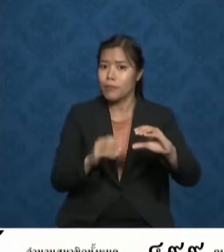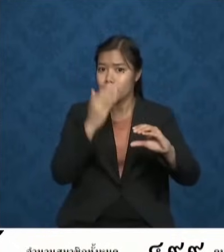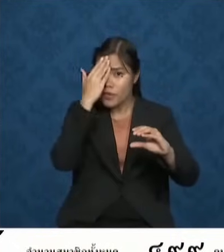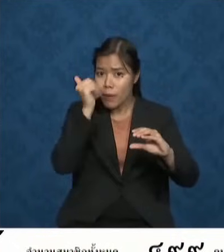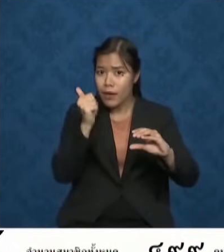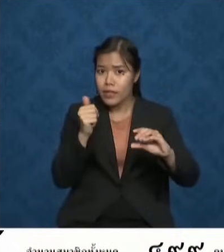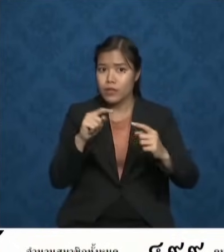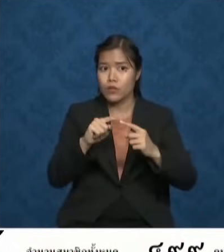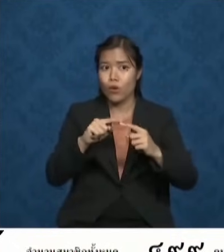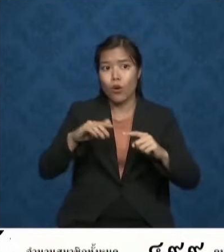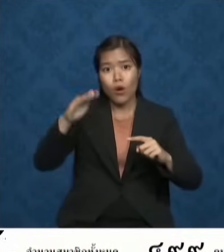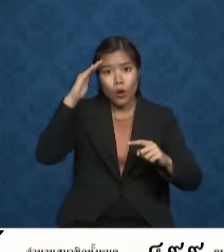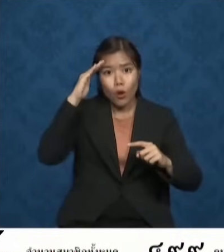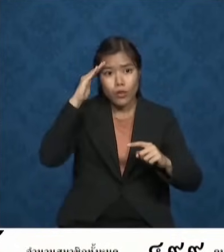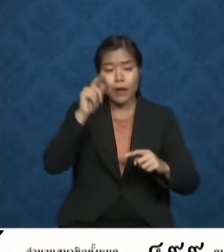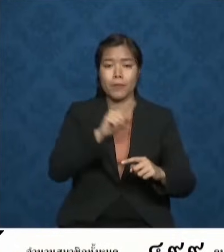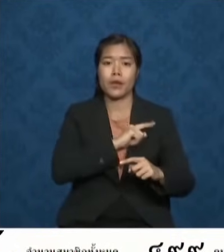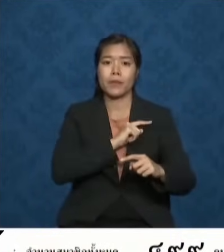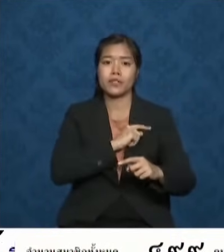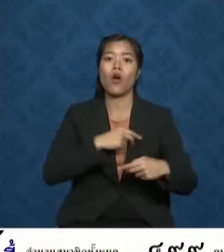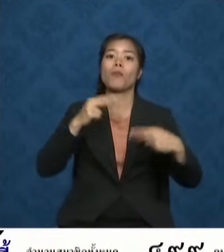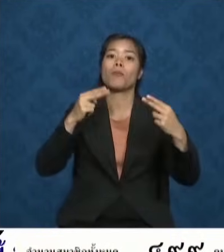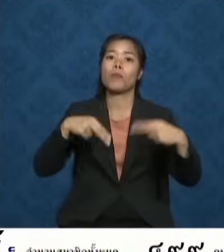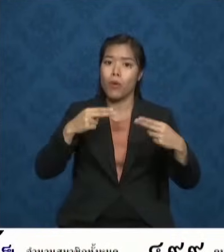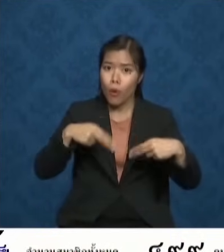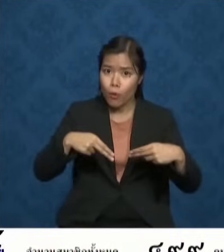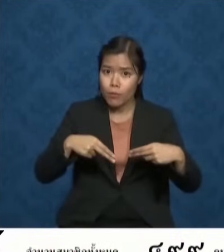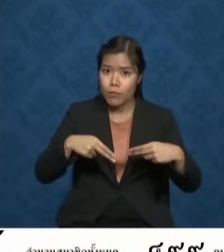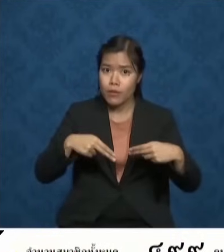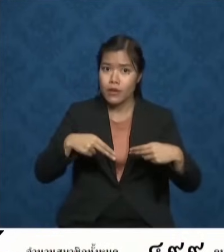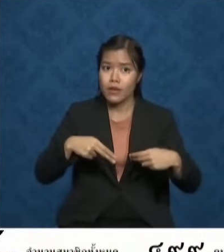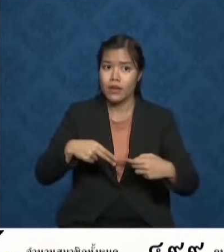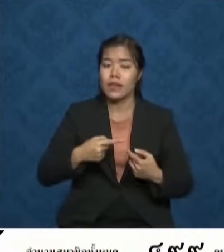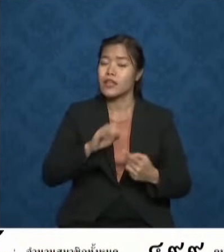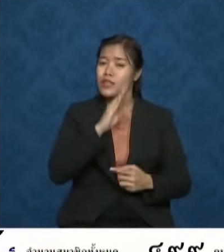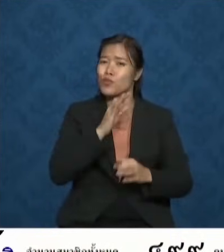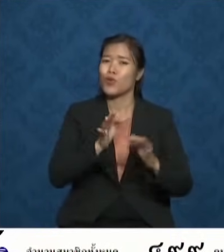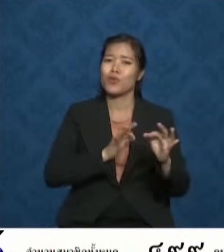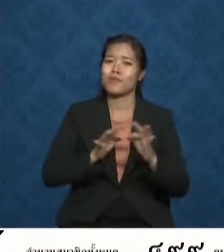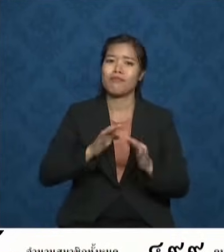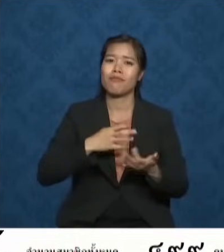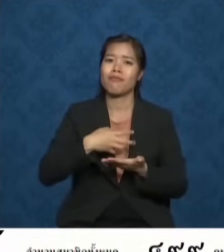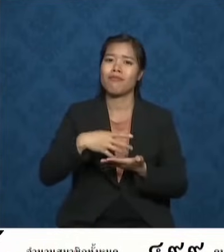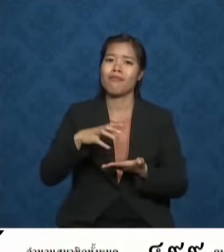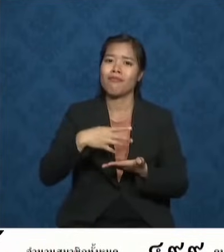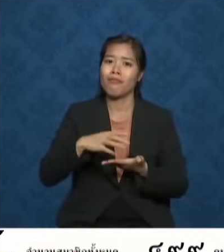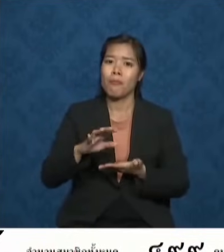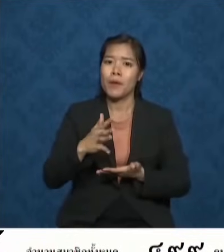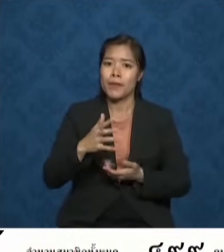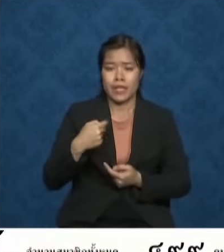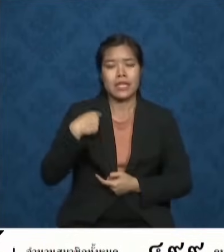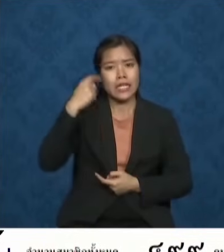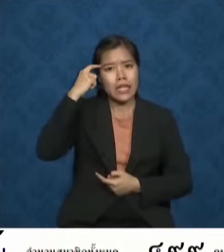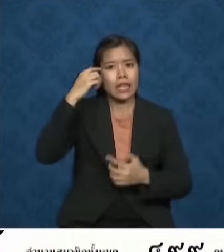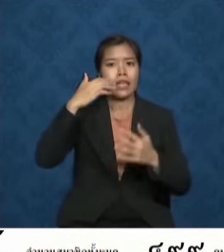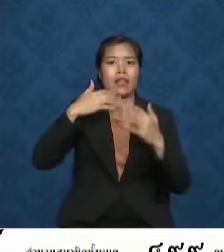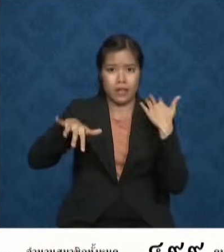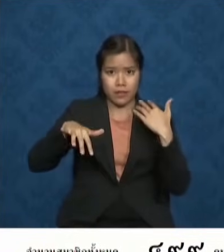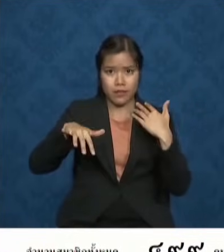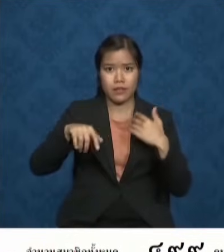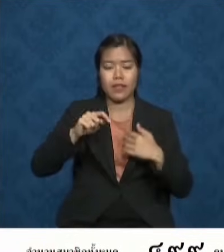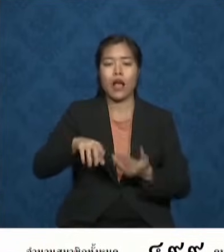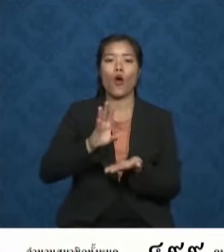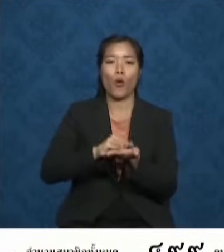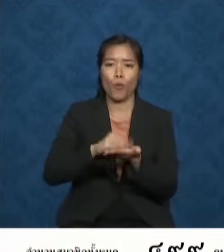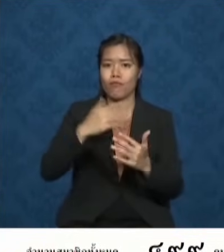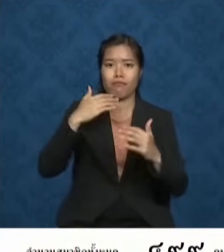บอันนี้ถ้าไม่พูดเรื่องนี้นี่เข้าใจผิดเยอะเลยข้อมูลตัวนี้ผิดนะ